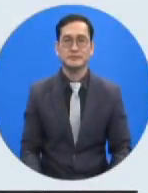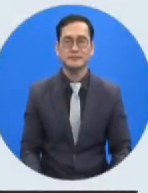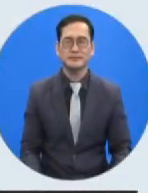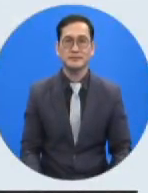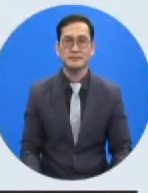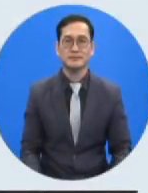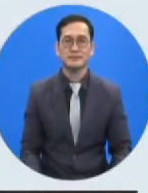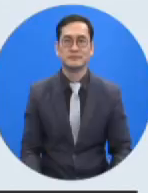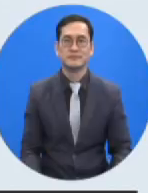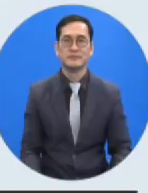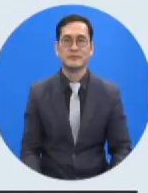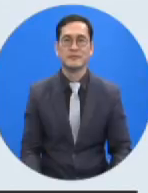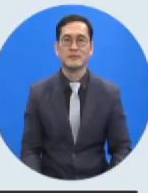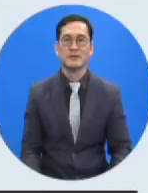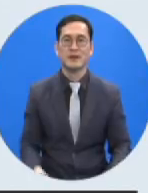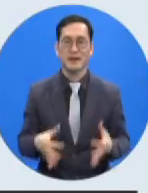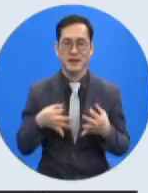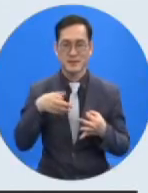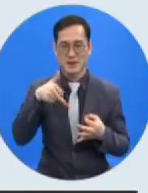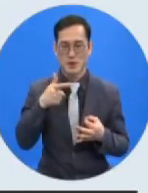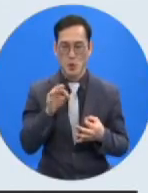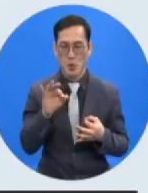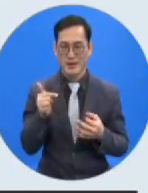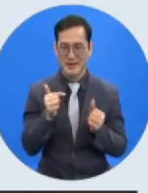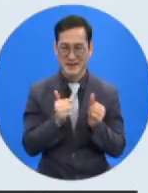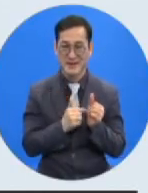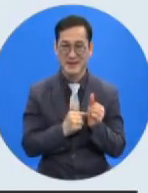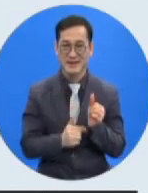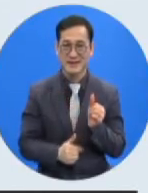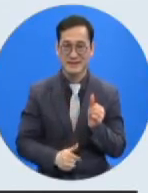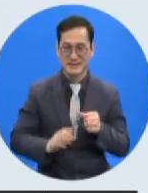아마도 김종인 총괄 상임 선대위원장이